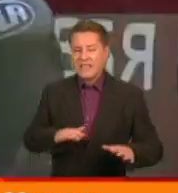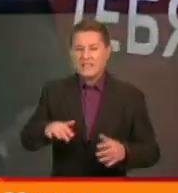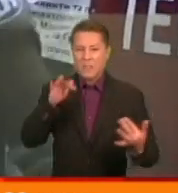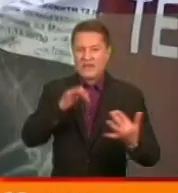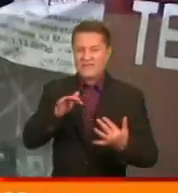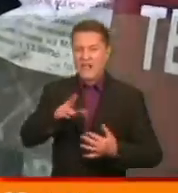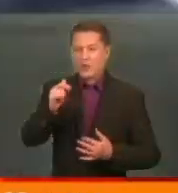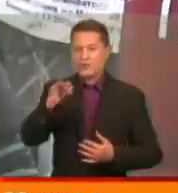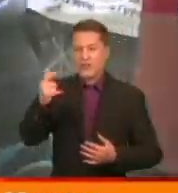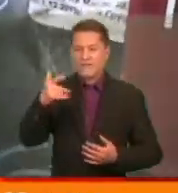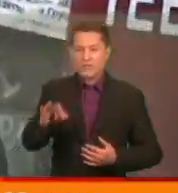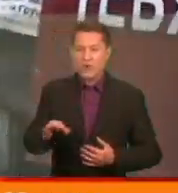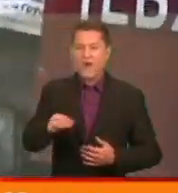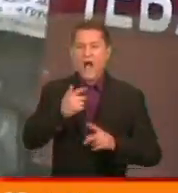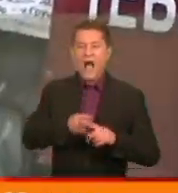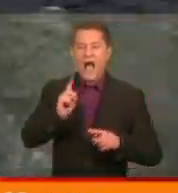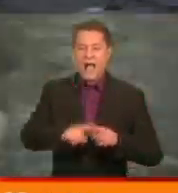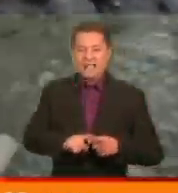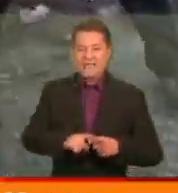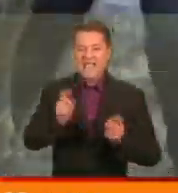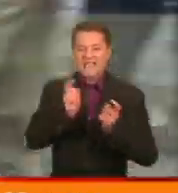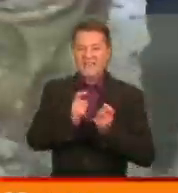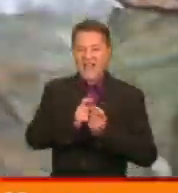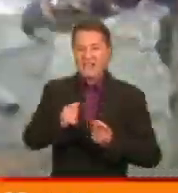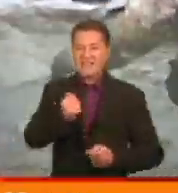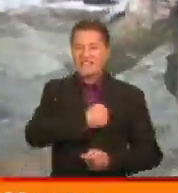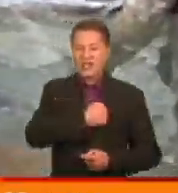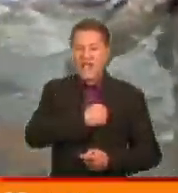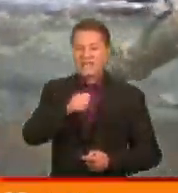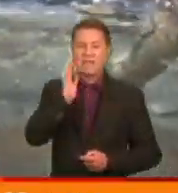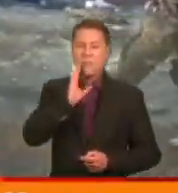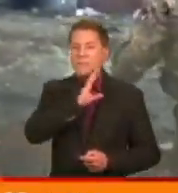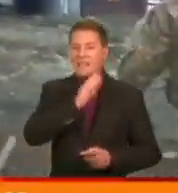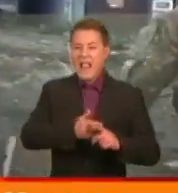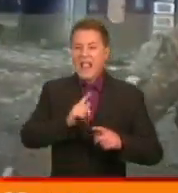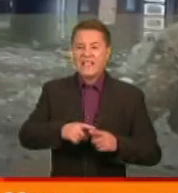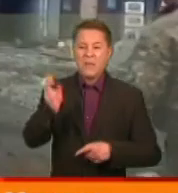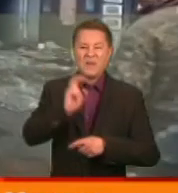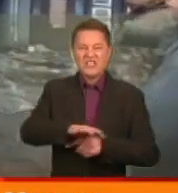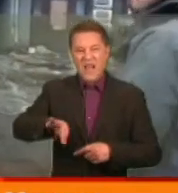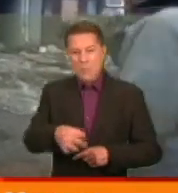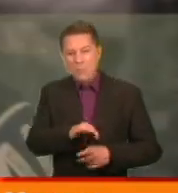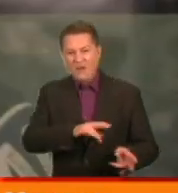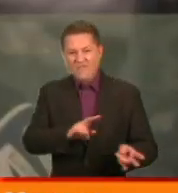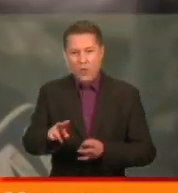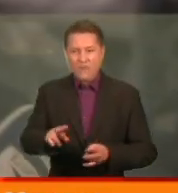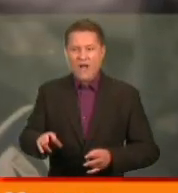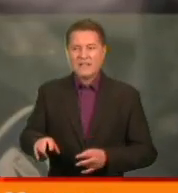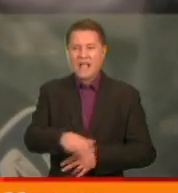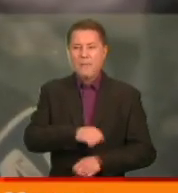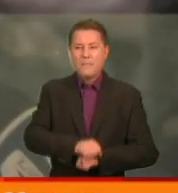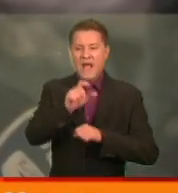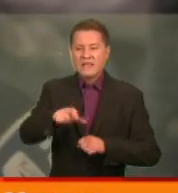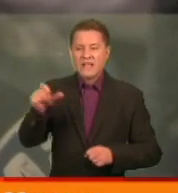Грушевського. А це свариться з солдатськими матерями, що прийшли провокувати майданівців. Я вас як мати!